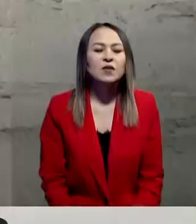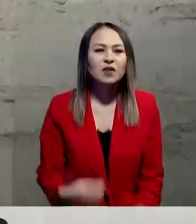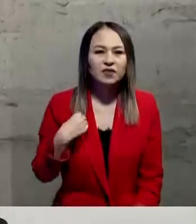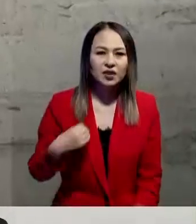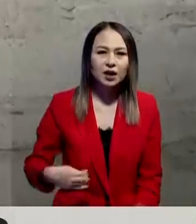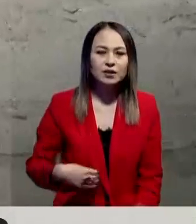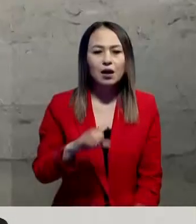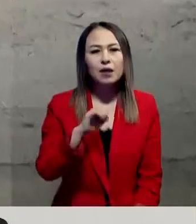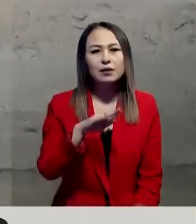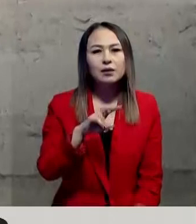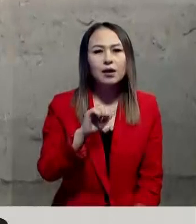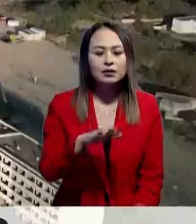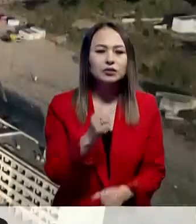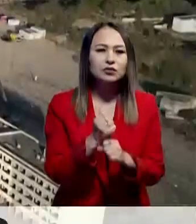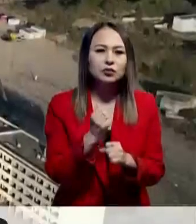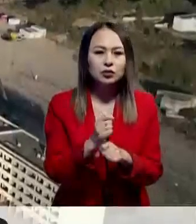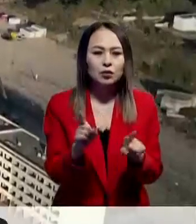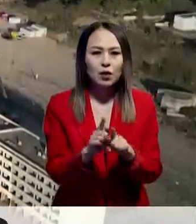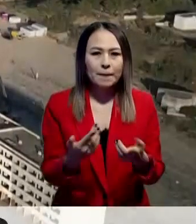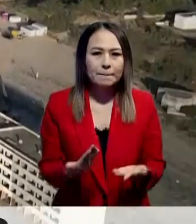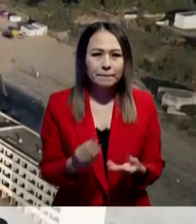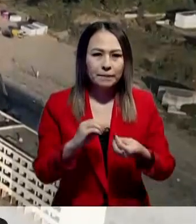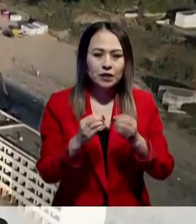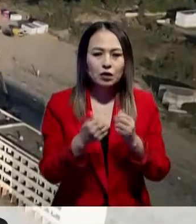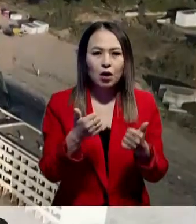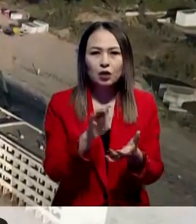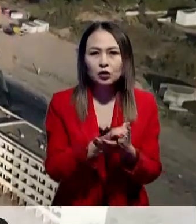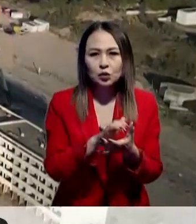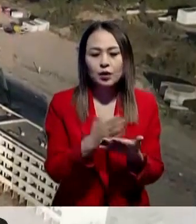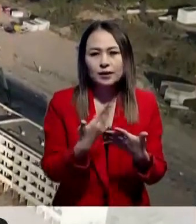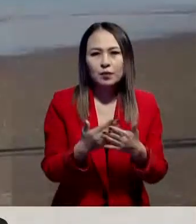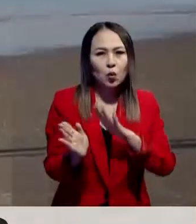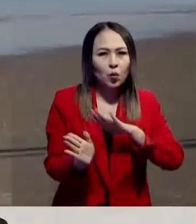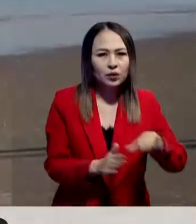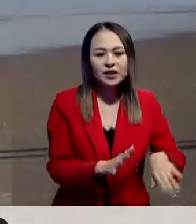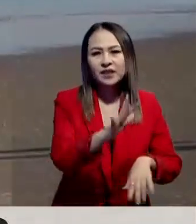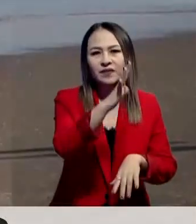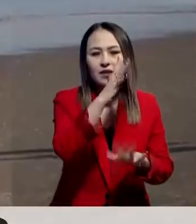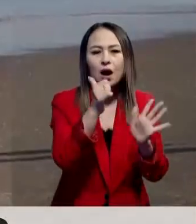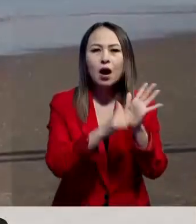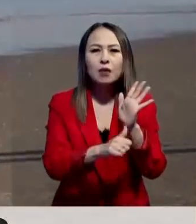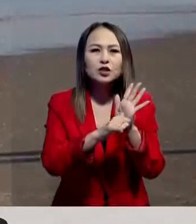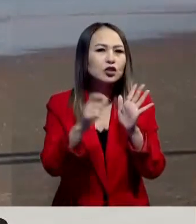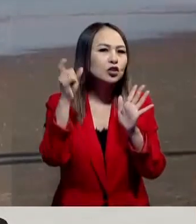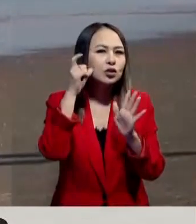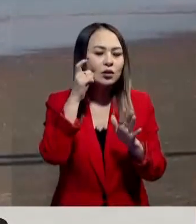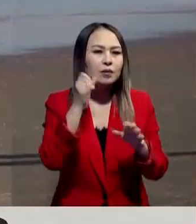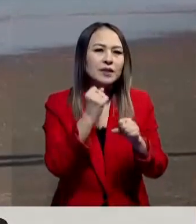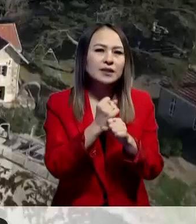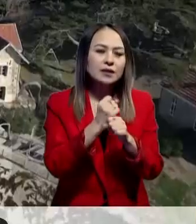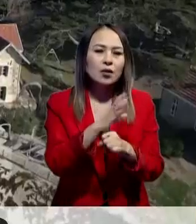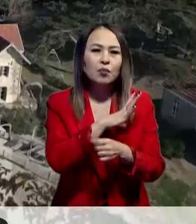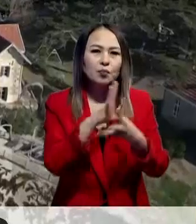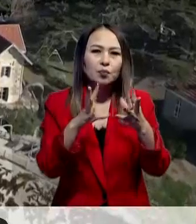Францияның Атлант мұхиты жағалауындағы тұрғындар бұл мәселемен жақсы таныс. Мысалы, өткен ғасырдың 60-шы жылдары бой көтерген